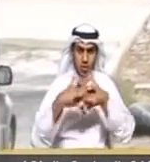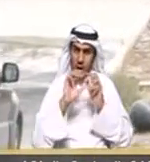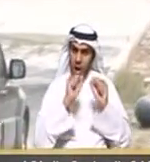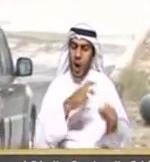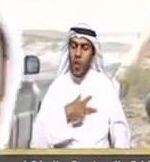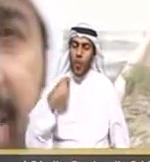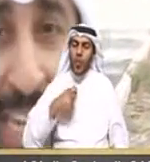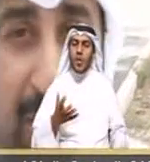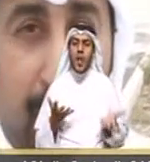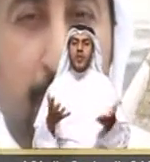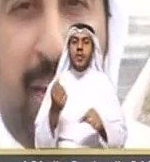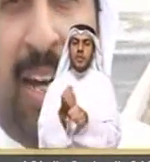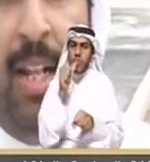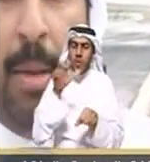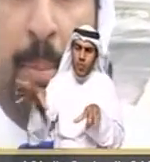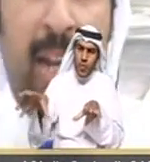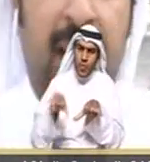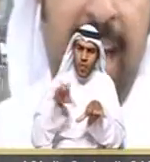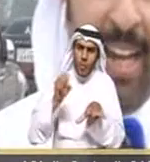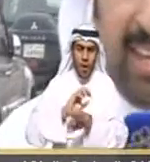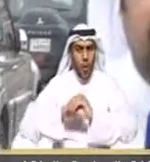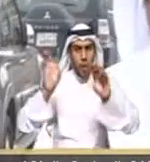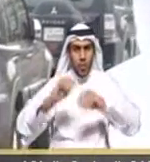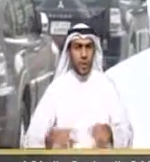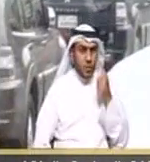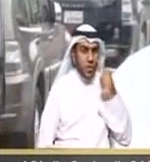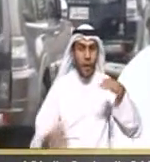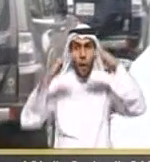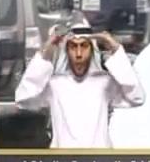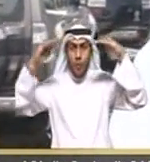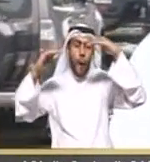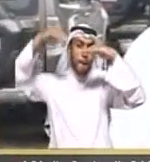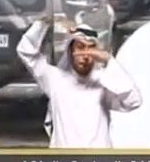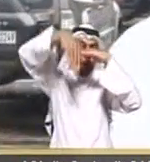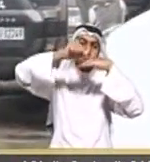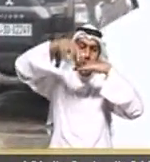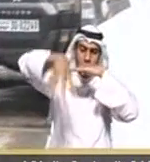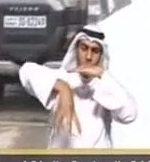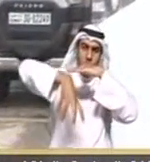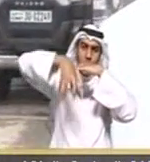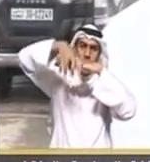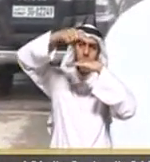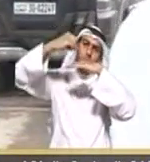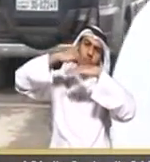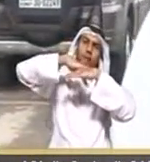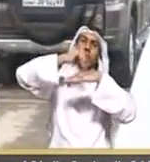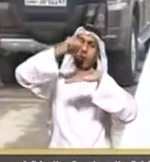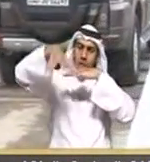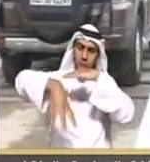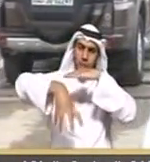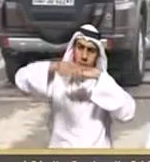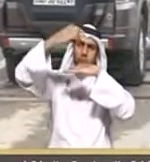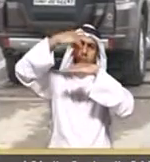أكثر وأجهزة شفط المياه من الأعلى أيضا لتصريفها عن طريق المصارف الصحية الموجودة على الشوارع فوق